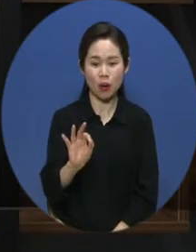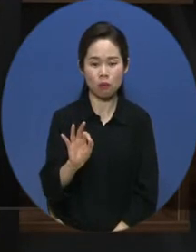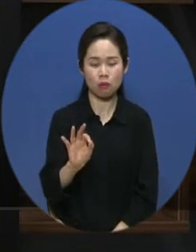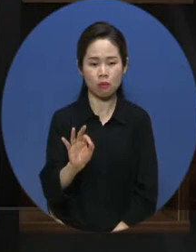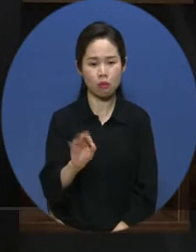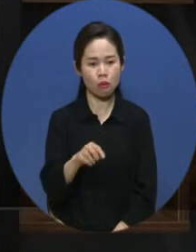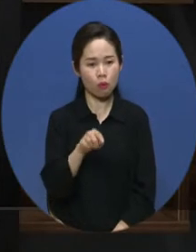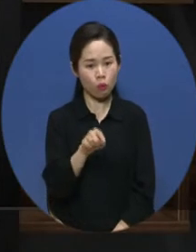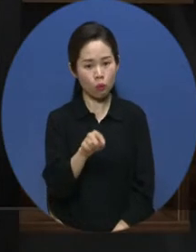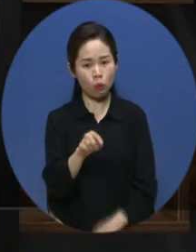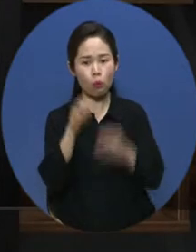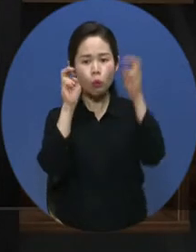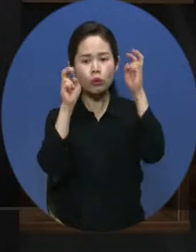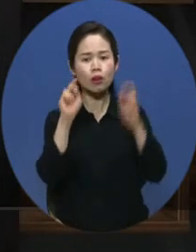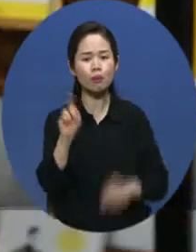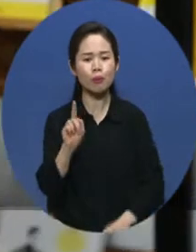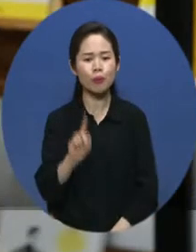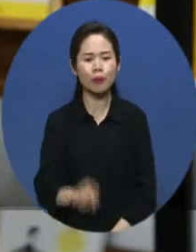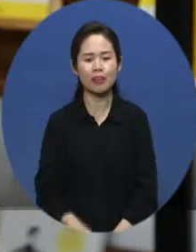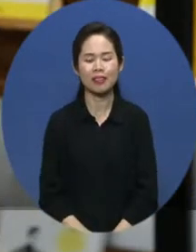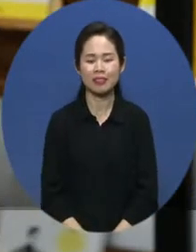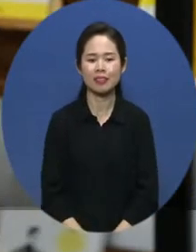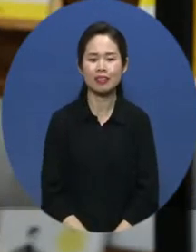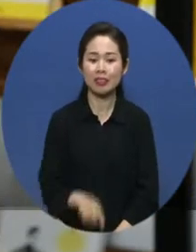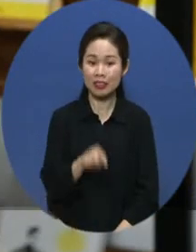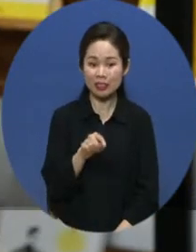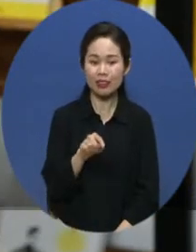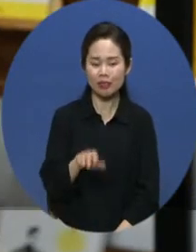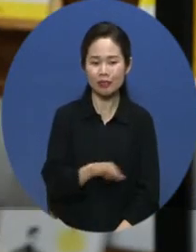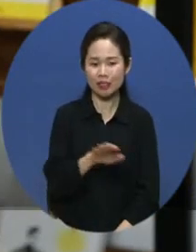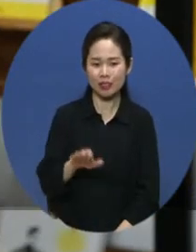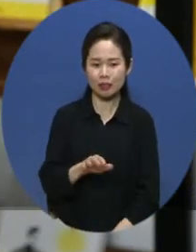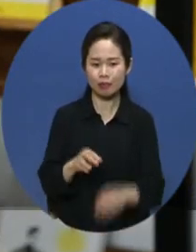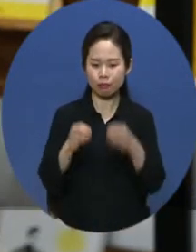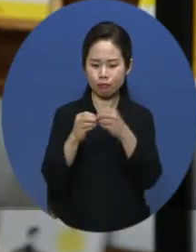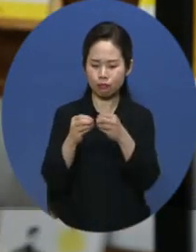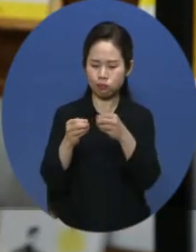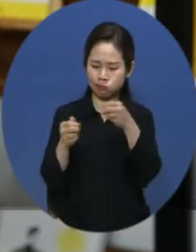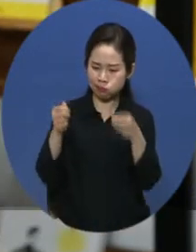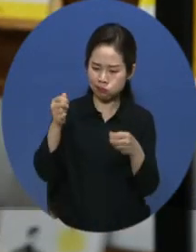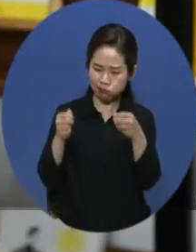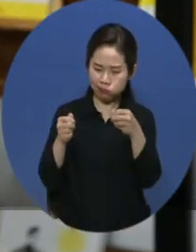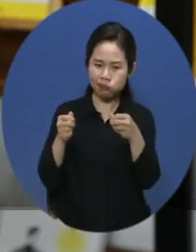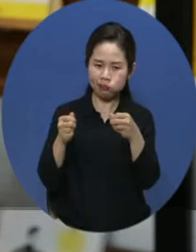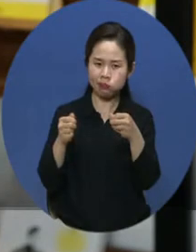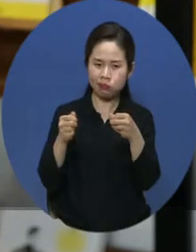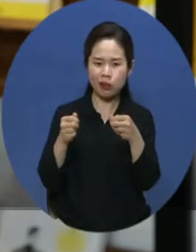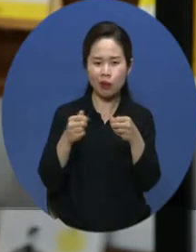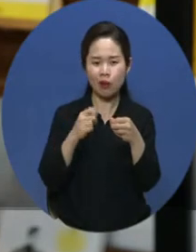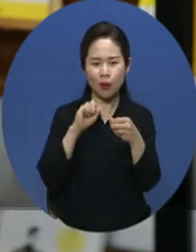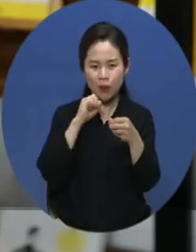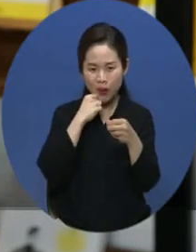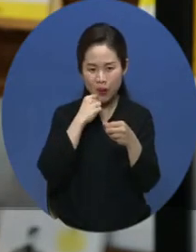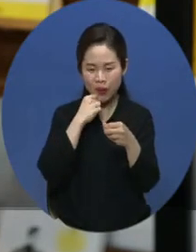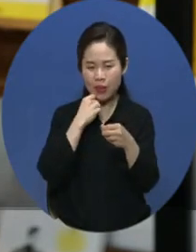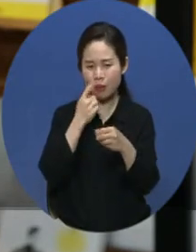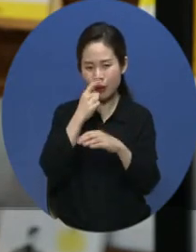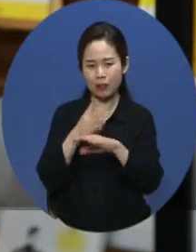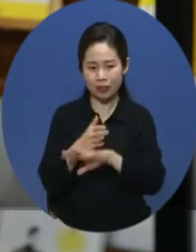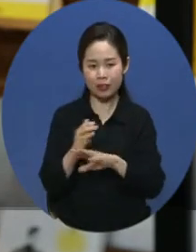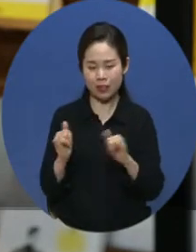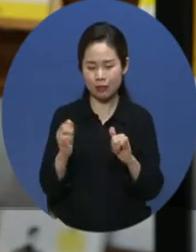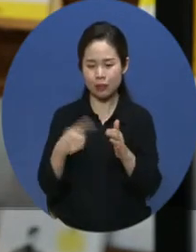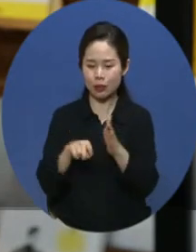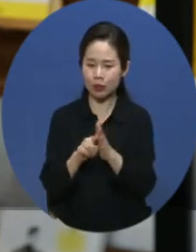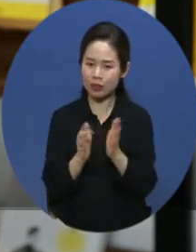피치마켓은 어떤 회사인가요? 네, 피치마켓은 문해력이 낮은 느린 학습자들을 위해서 쉬운 글 도서를 만들고